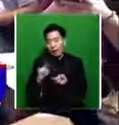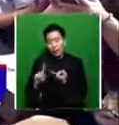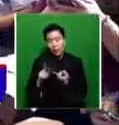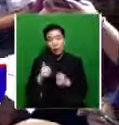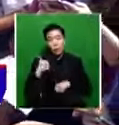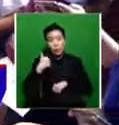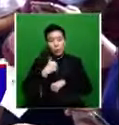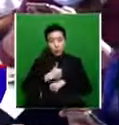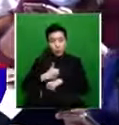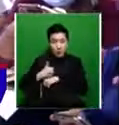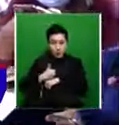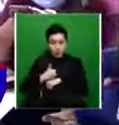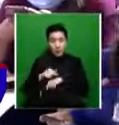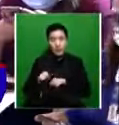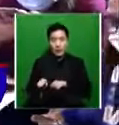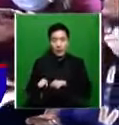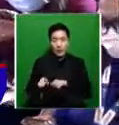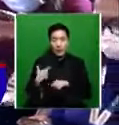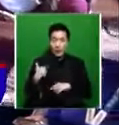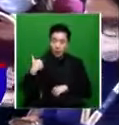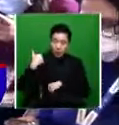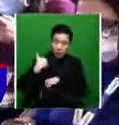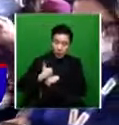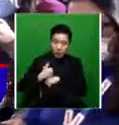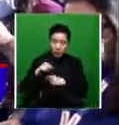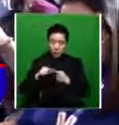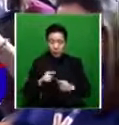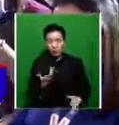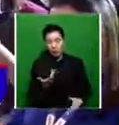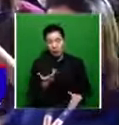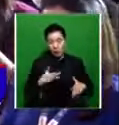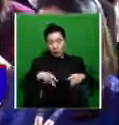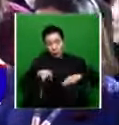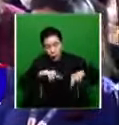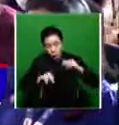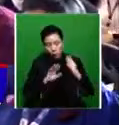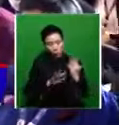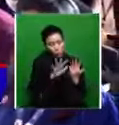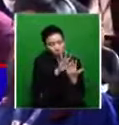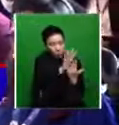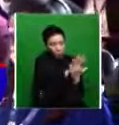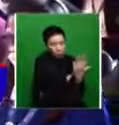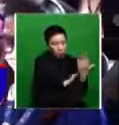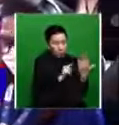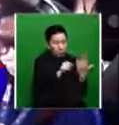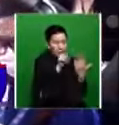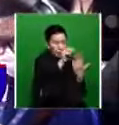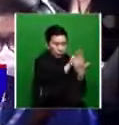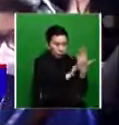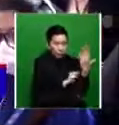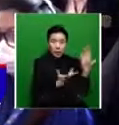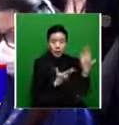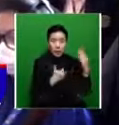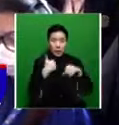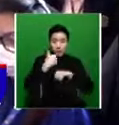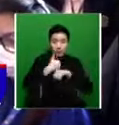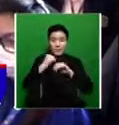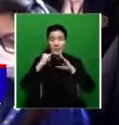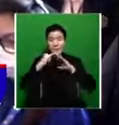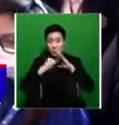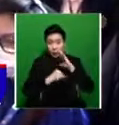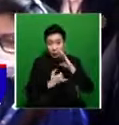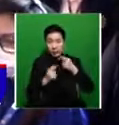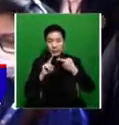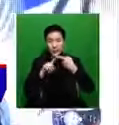หัวหน้าองค์การปกครองนะครับทั่วประเทศเนี่ยนะครับไม่ว่าจะเป็นผู้ว่าราชการจังหวัด